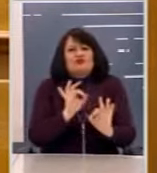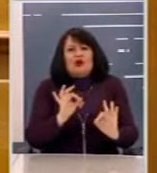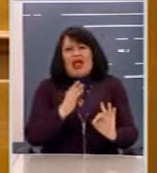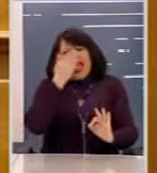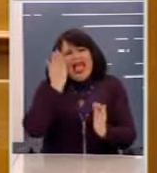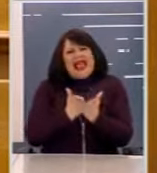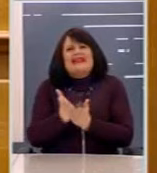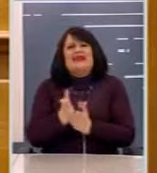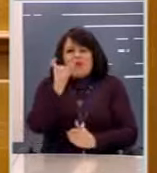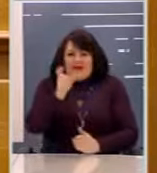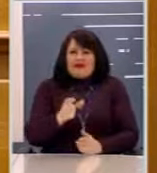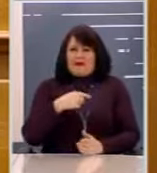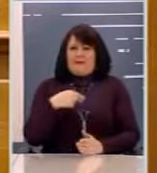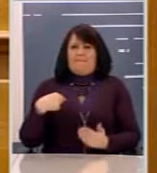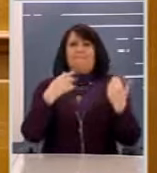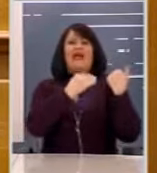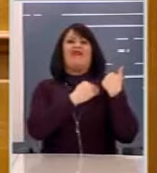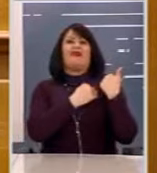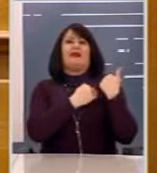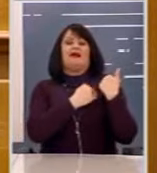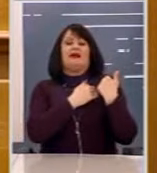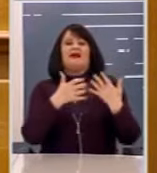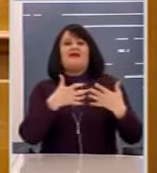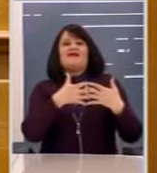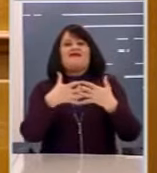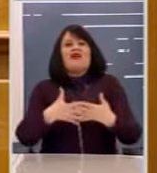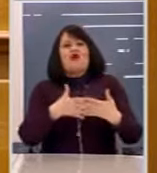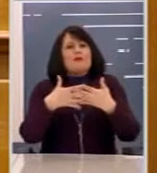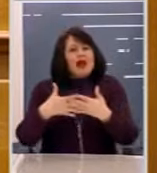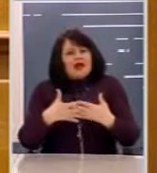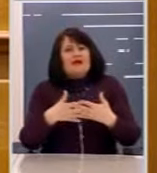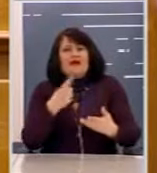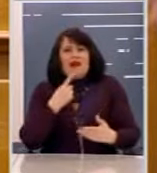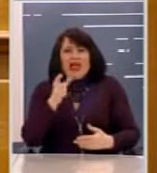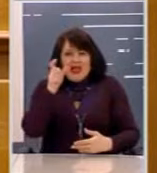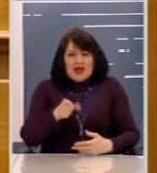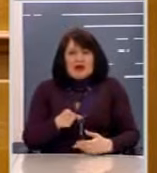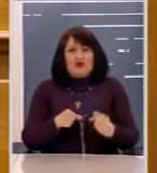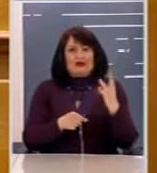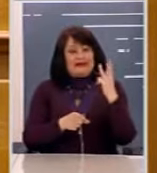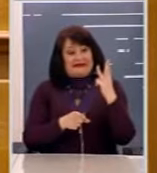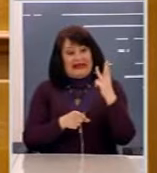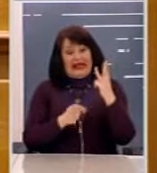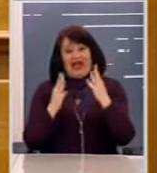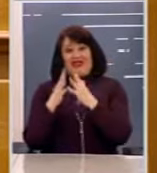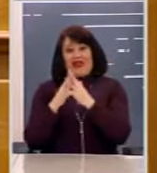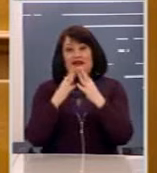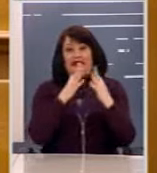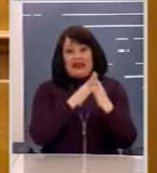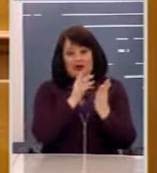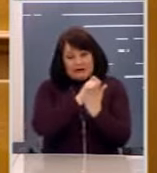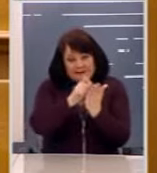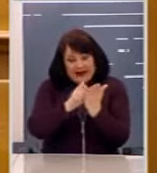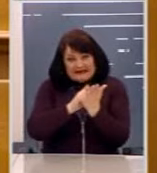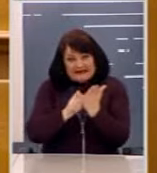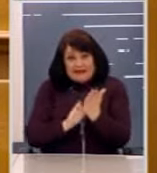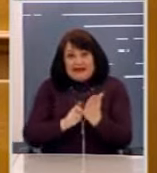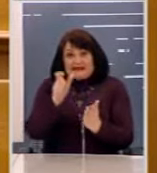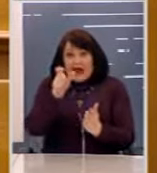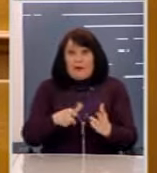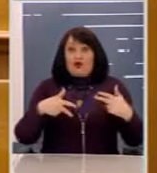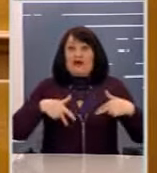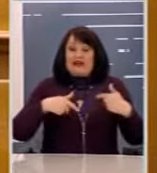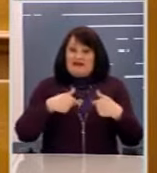ετοιμότητά της. Και όλη και η βιομηχανία αναγνωρίζει ότι αυτά τα τρία δελτία τιμών τα οποία έχουν βγει από αυτή την